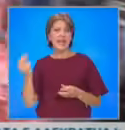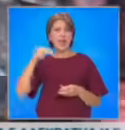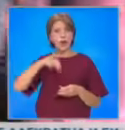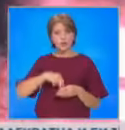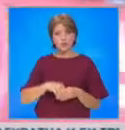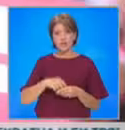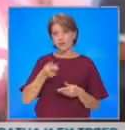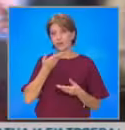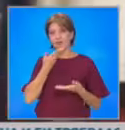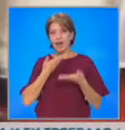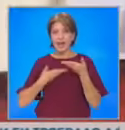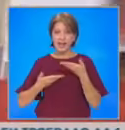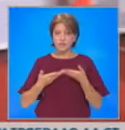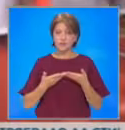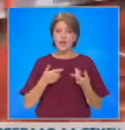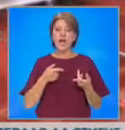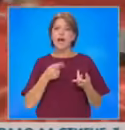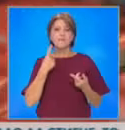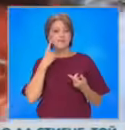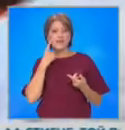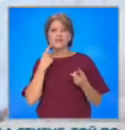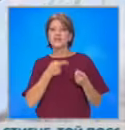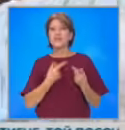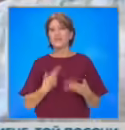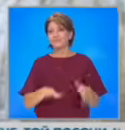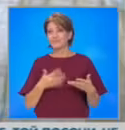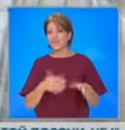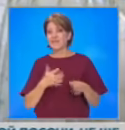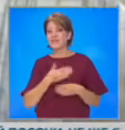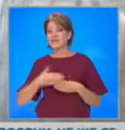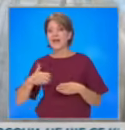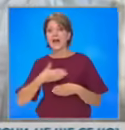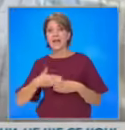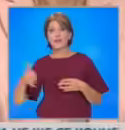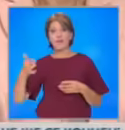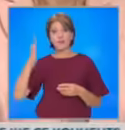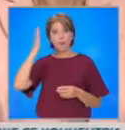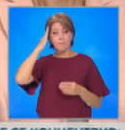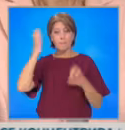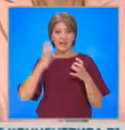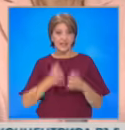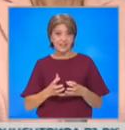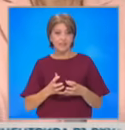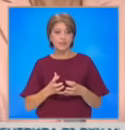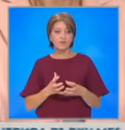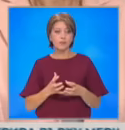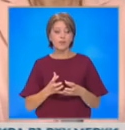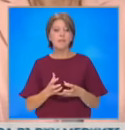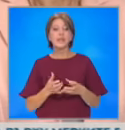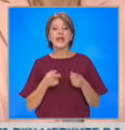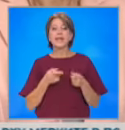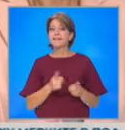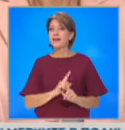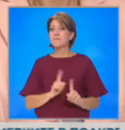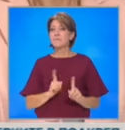България в разговорите. Смята, че те не искат редовно правителство, а нови парламентарни избори. Второ по-лошо, че не искат